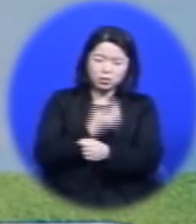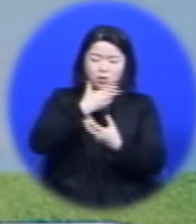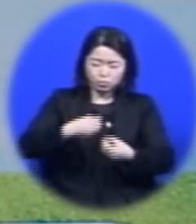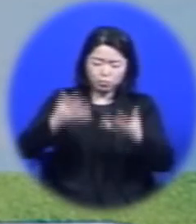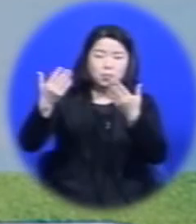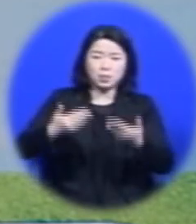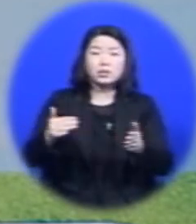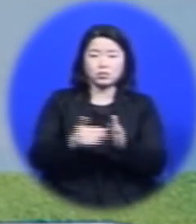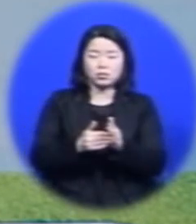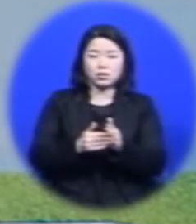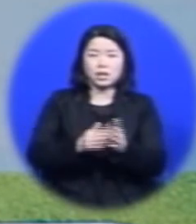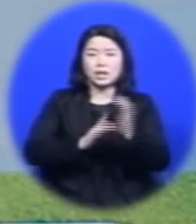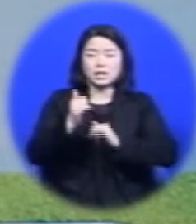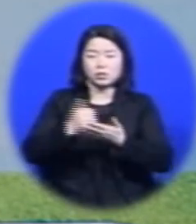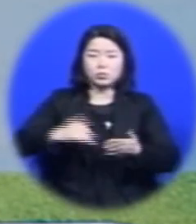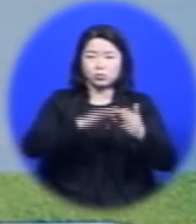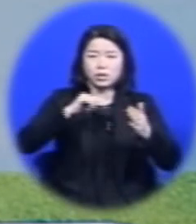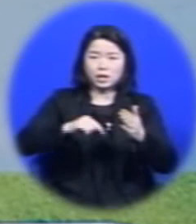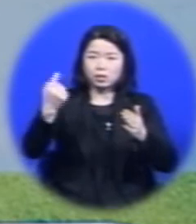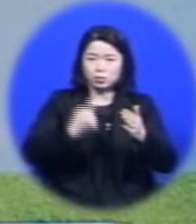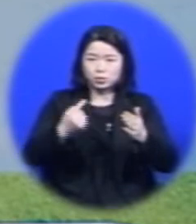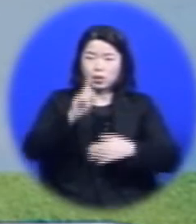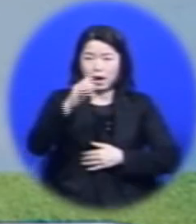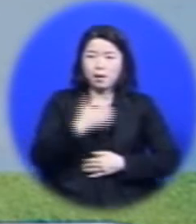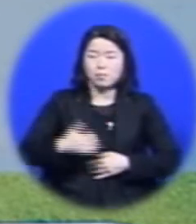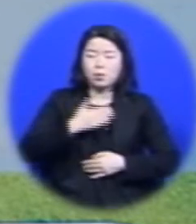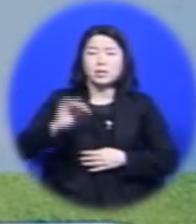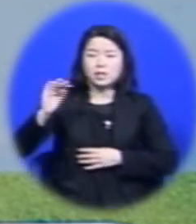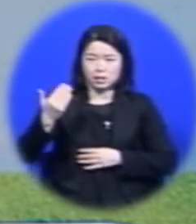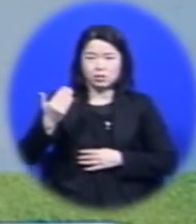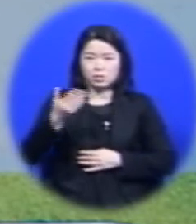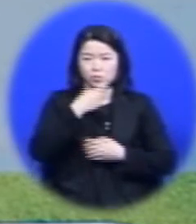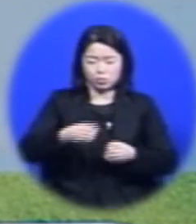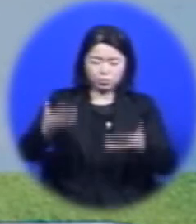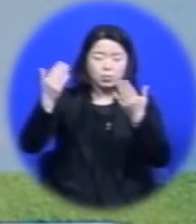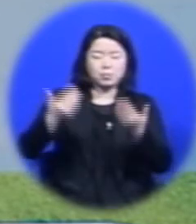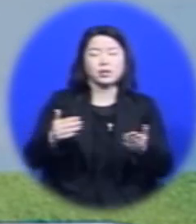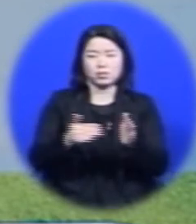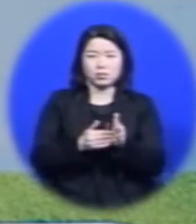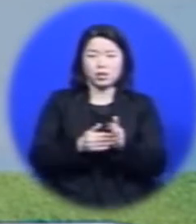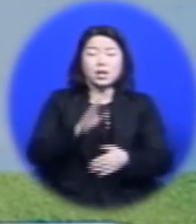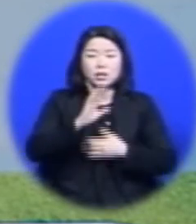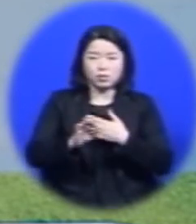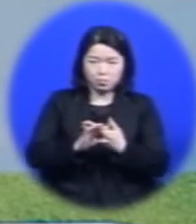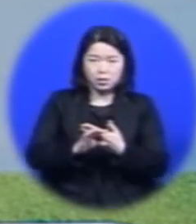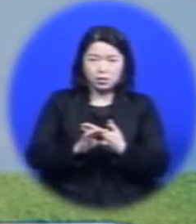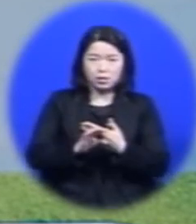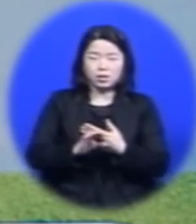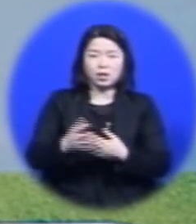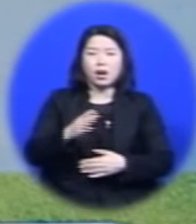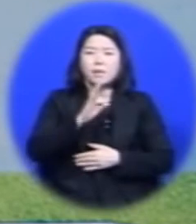거예요 예수님 우리 안에 오시고 우리와 한 몸이 되신 축복을 받았어요 그러면